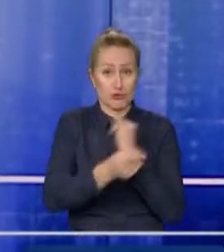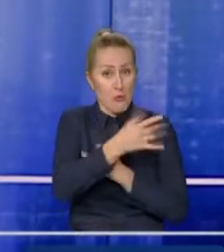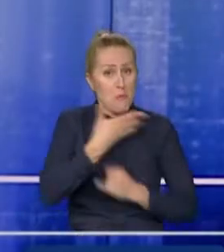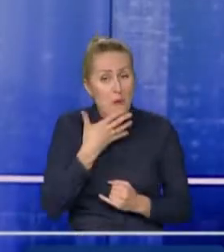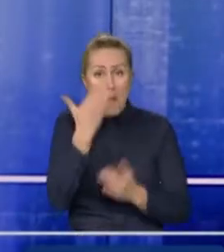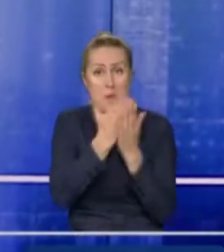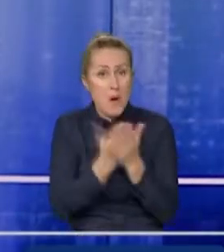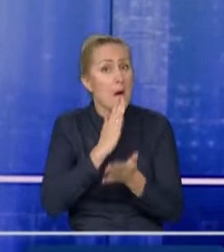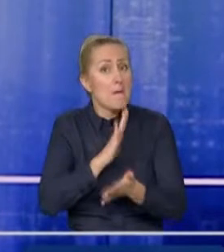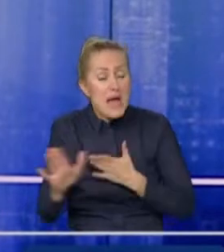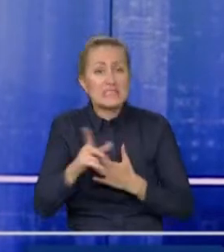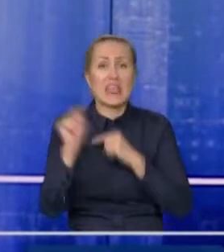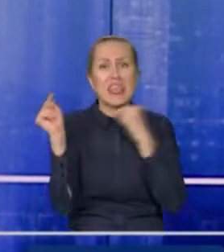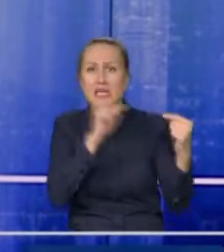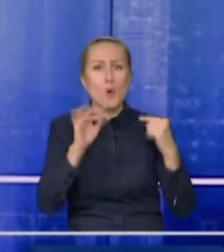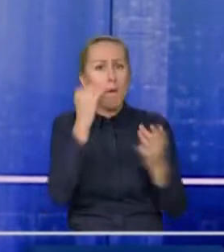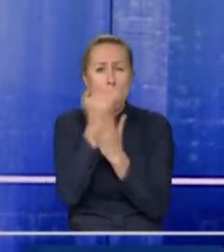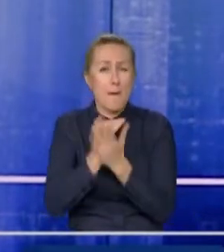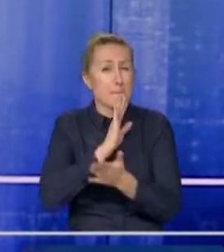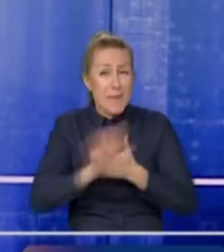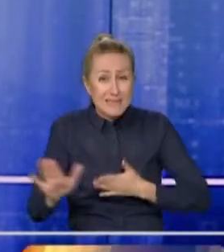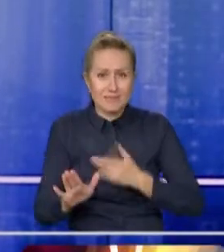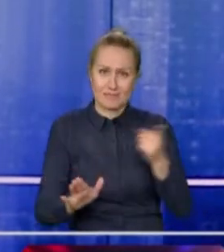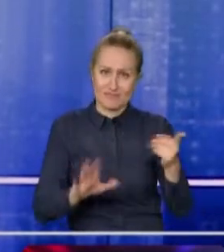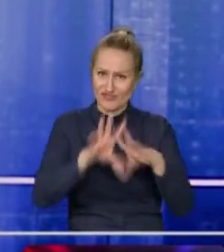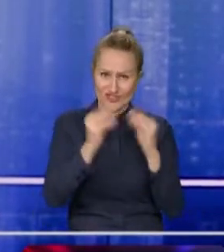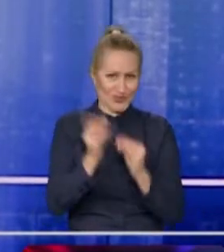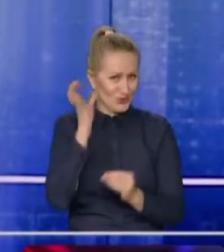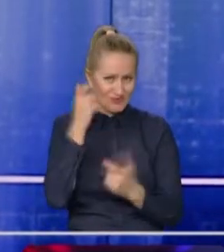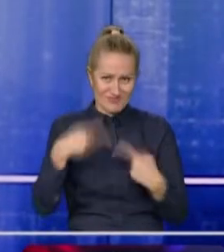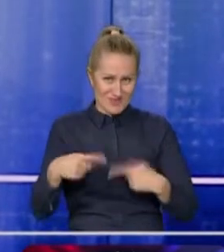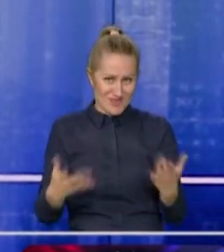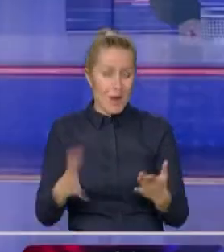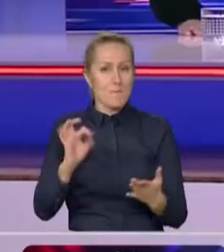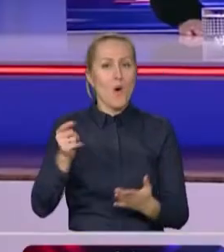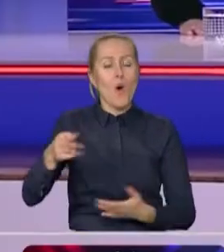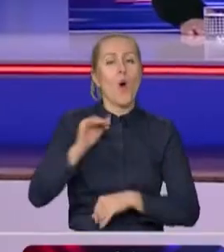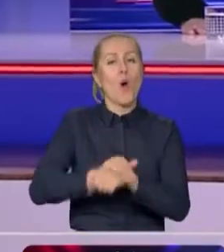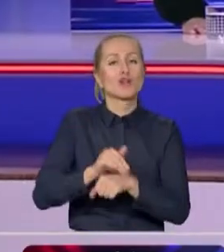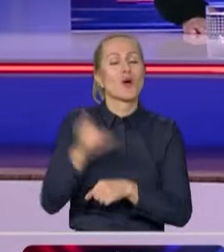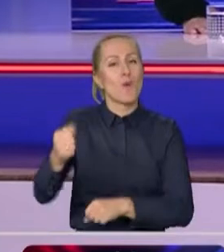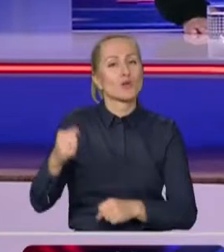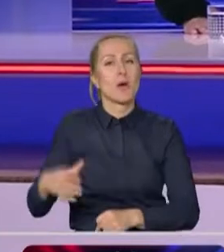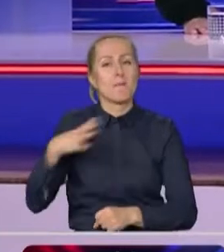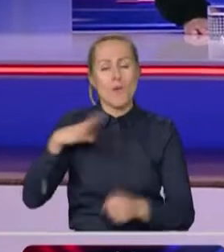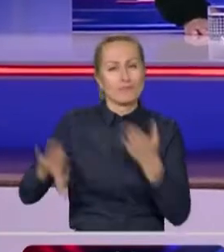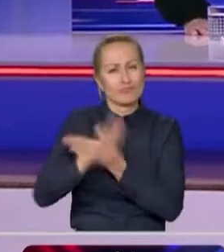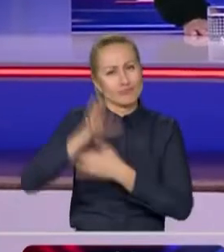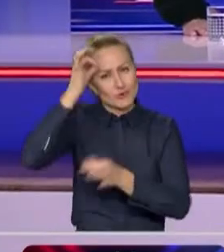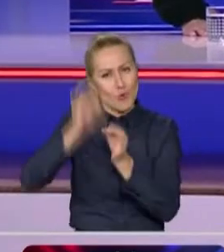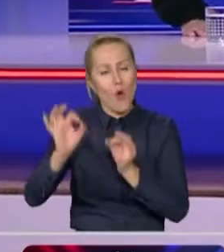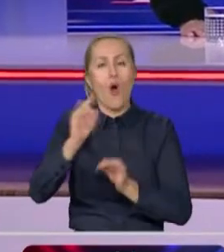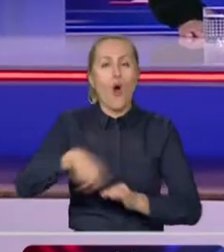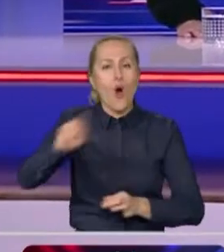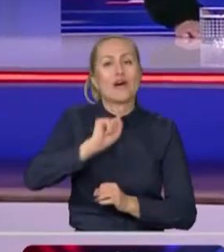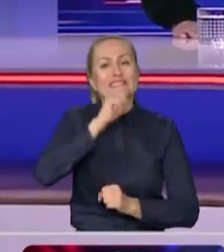że nie było w ogóle dyskusji o programie, no to musiała pani wszystkiego nie posłuchać, bo na przykład nasza koleżanka, posłanka, powiedziała bardzo dokładnie o seniorach i